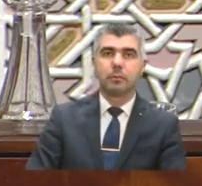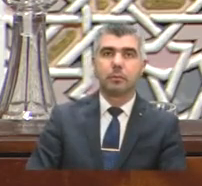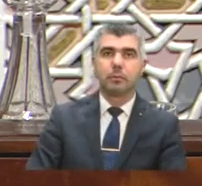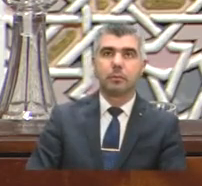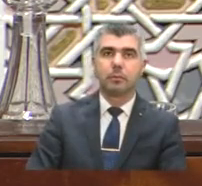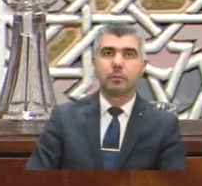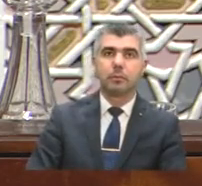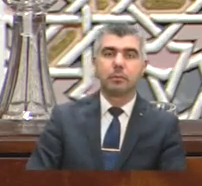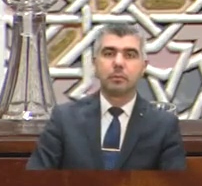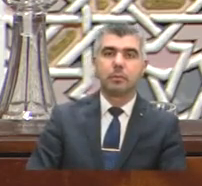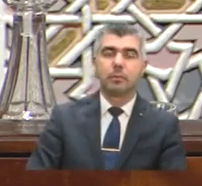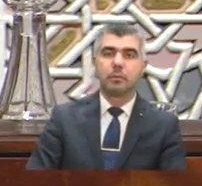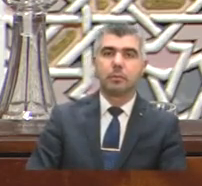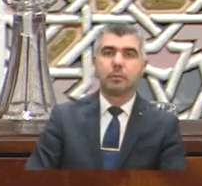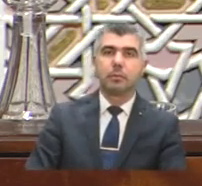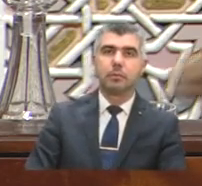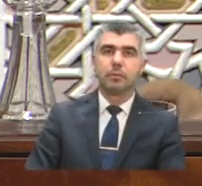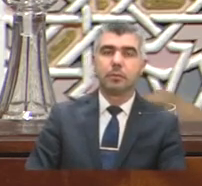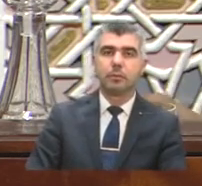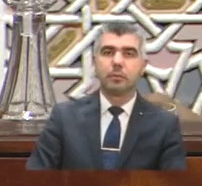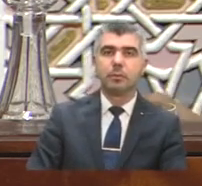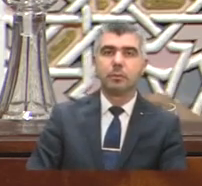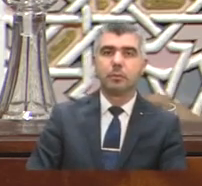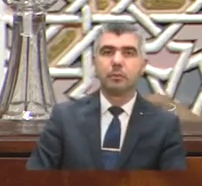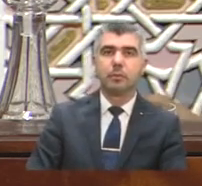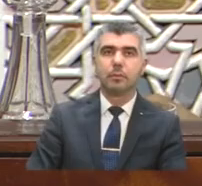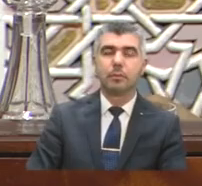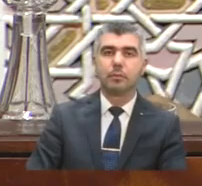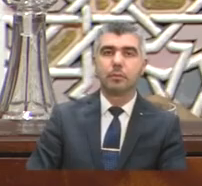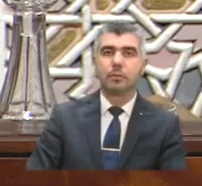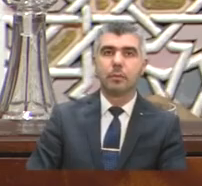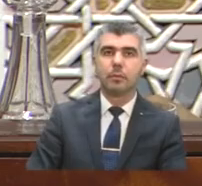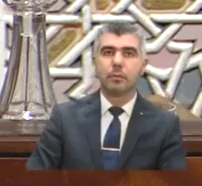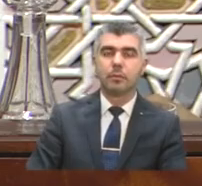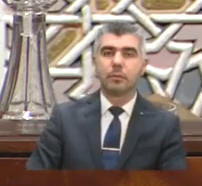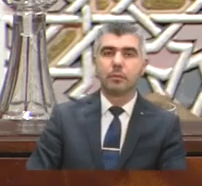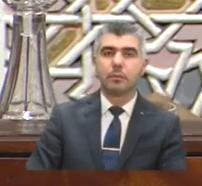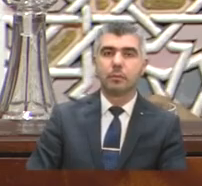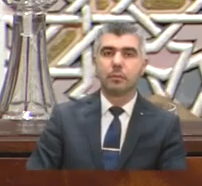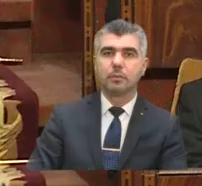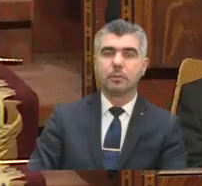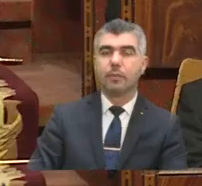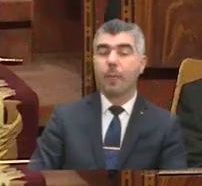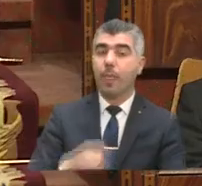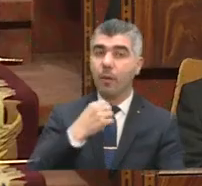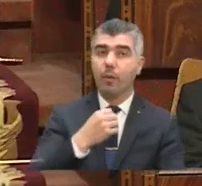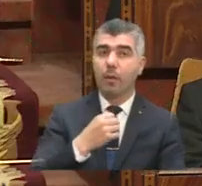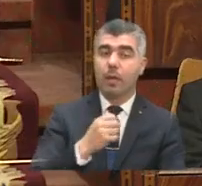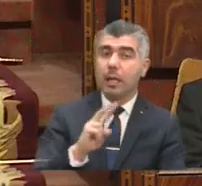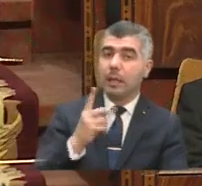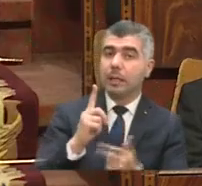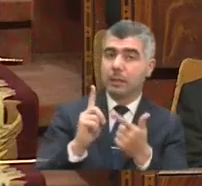لا ما غاديش تعاود، غير تفضل كمل سيدنا. تفضل. كما كنقولوا نص كلمة كينوضح. لا تفضل سيدنا. الحاجة الثانية،